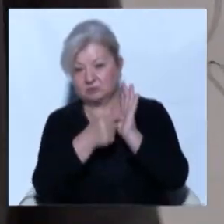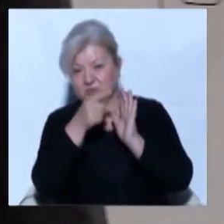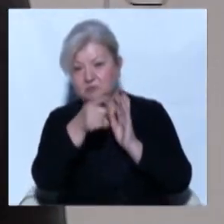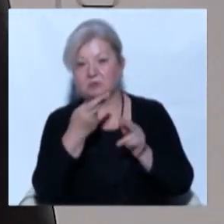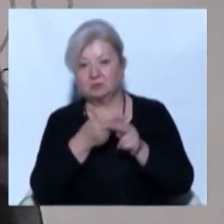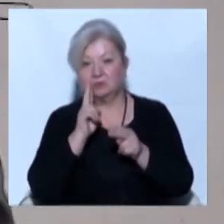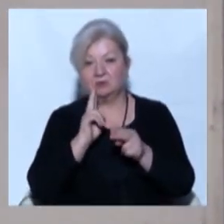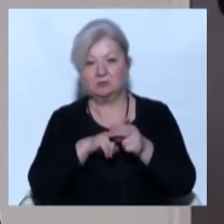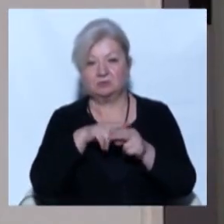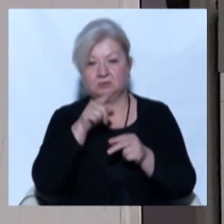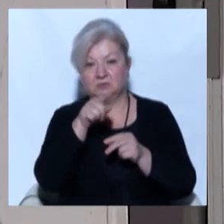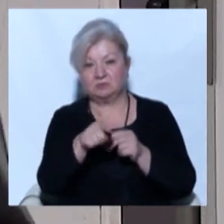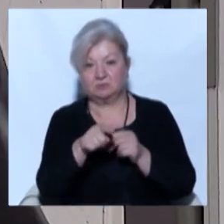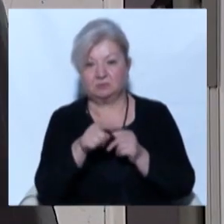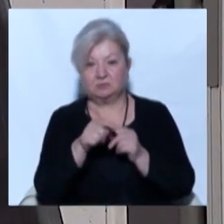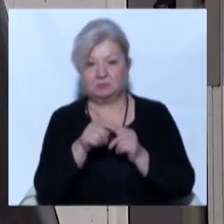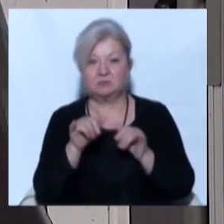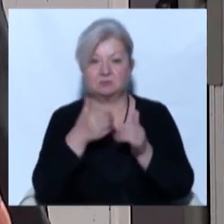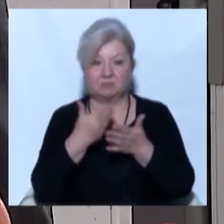და ამრიგად მაგალითად